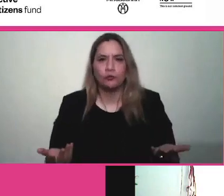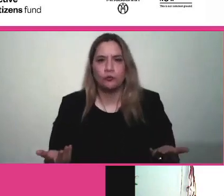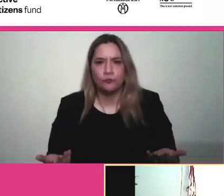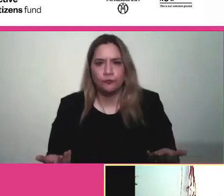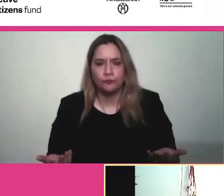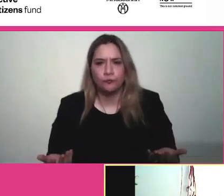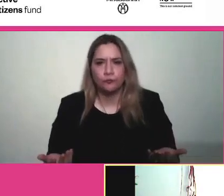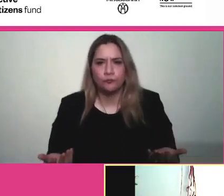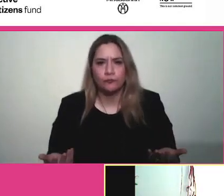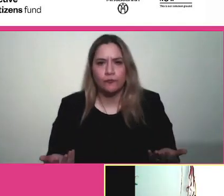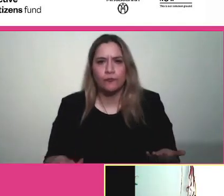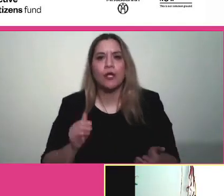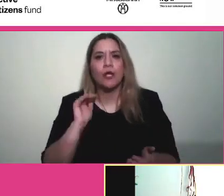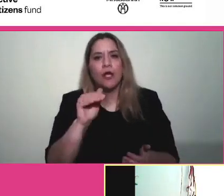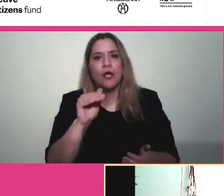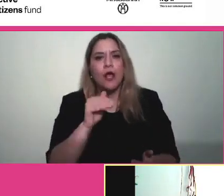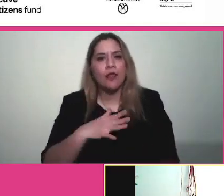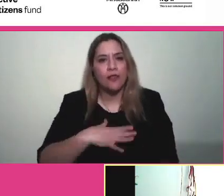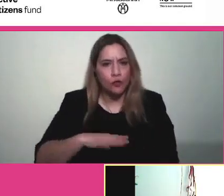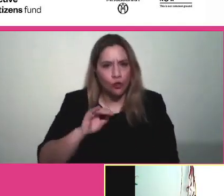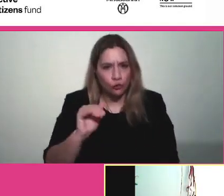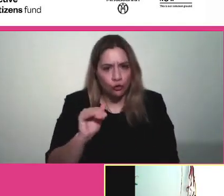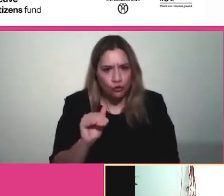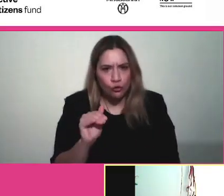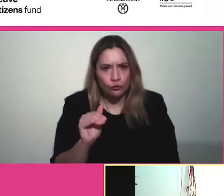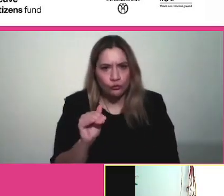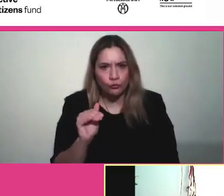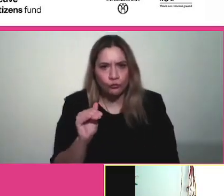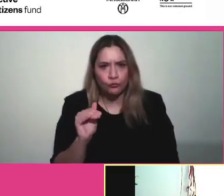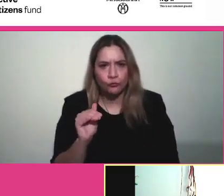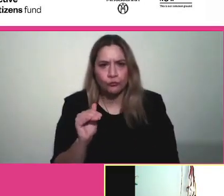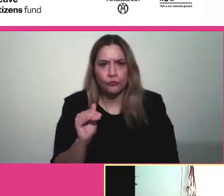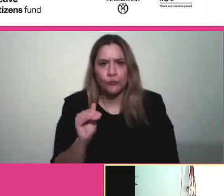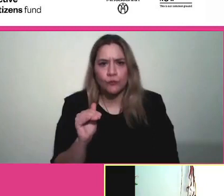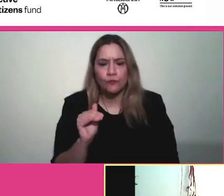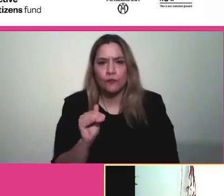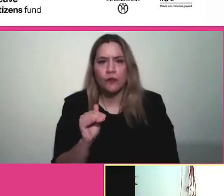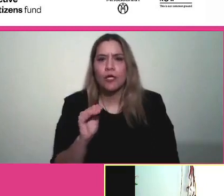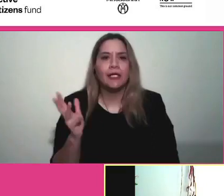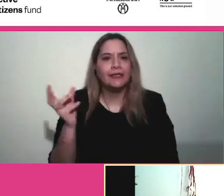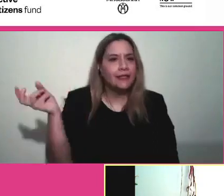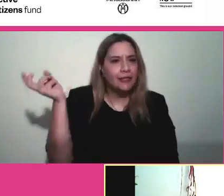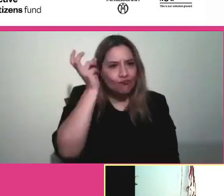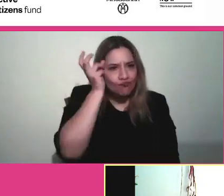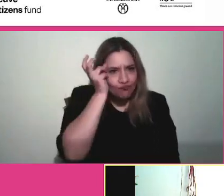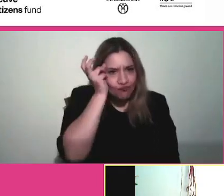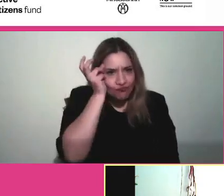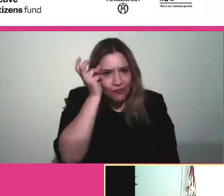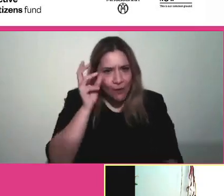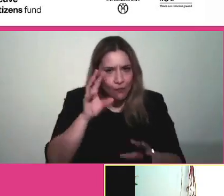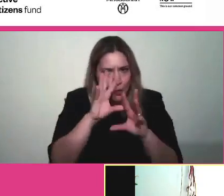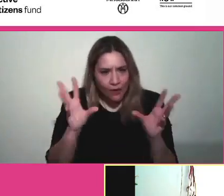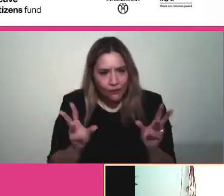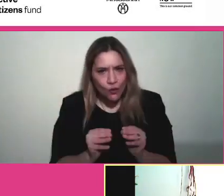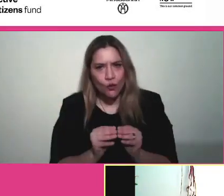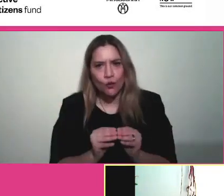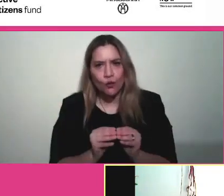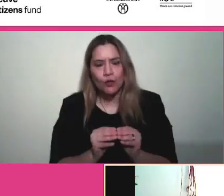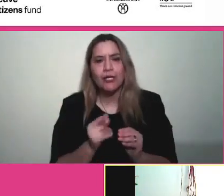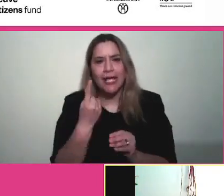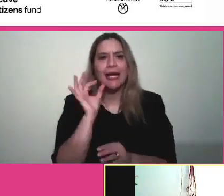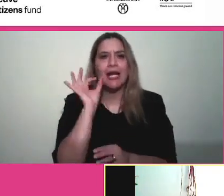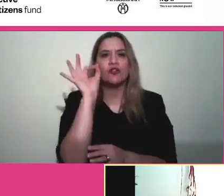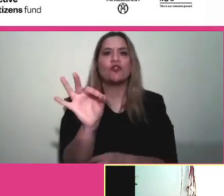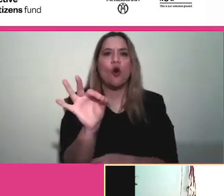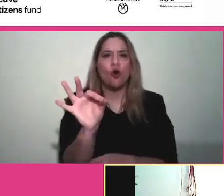Θα ήθελα να μου πεις, Αλεξάνδρα, έτσι λίγο... τι κρατάς από όλο αυτό και έτσι κάτι, ένα στόχο, ας πούμε,